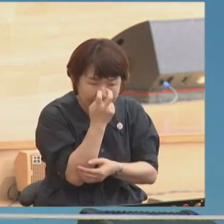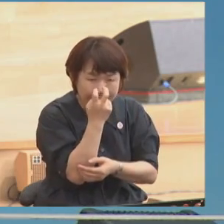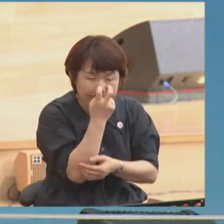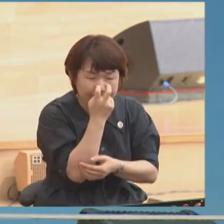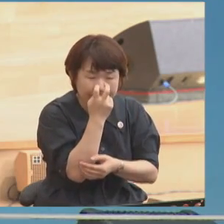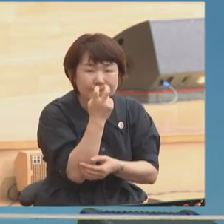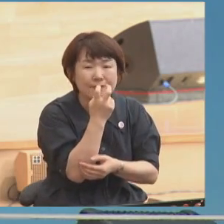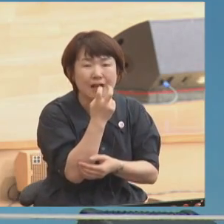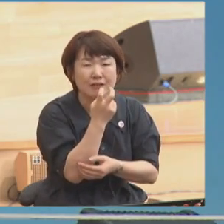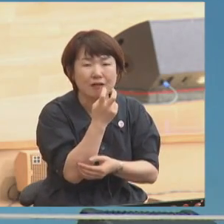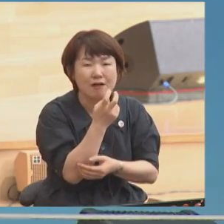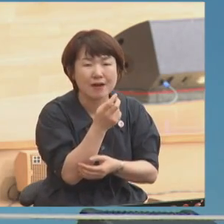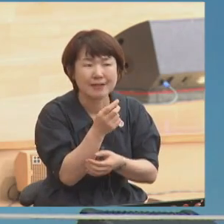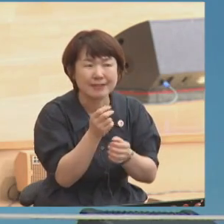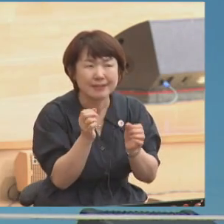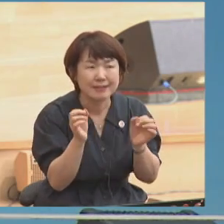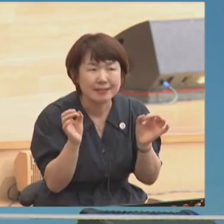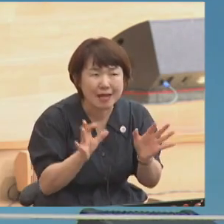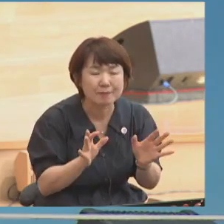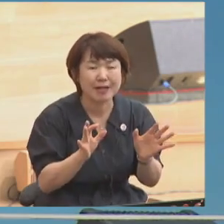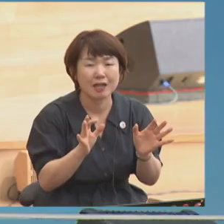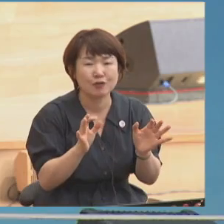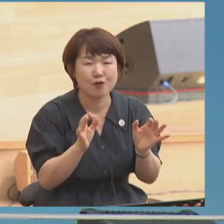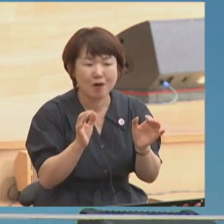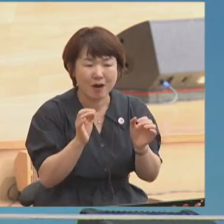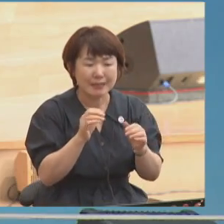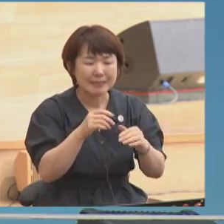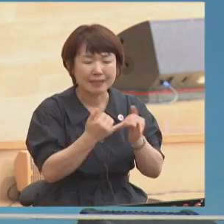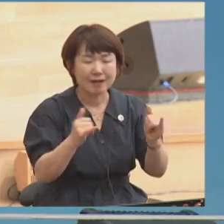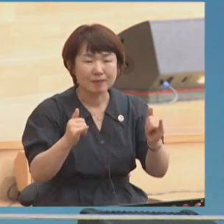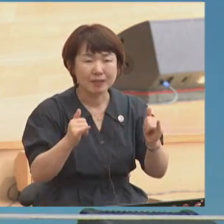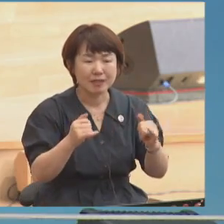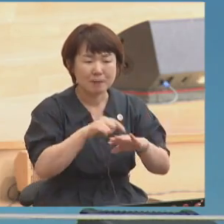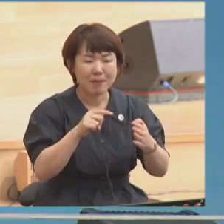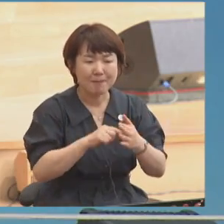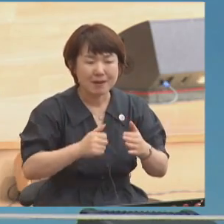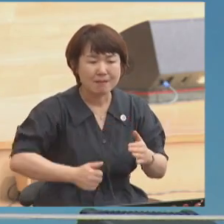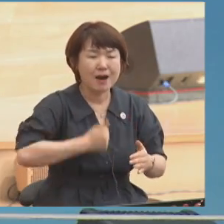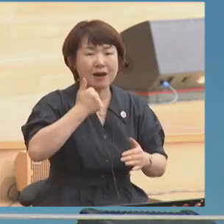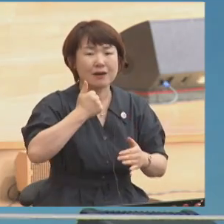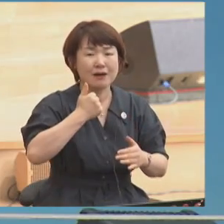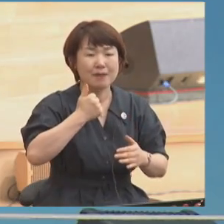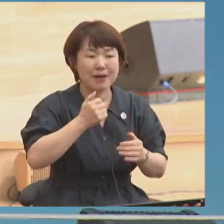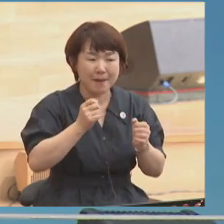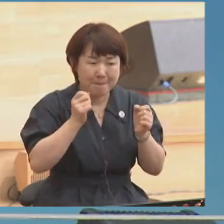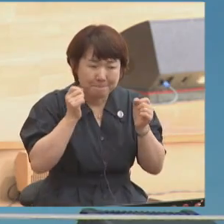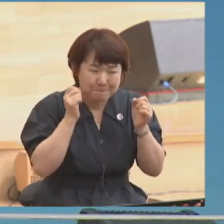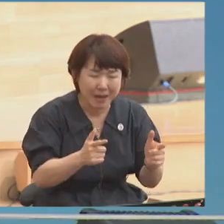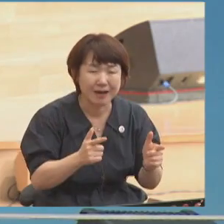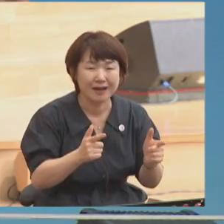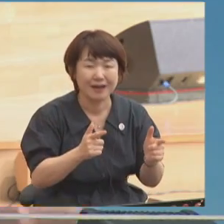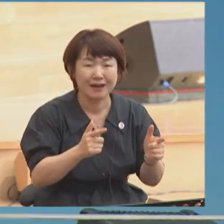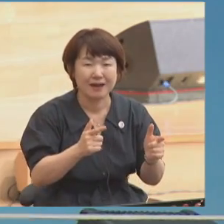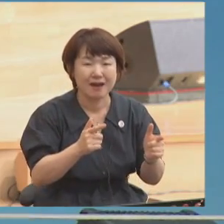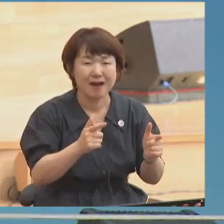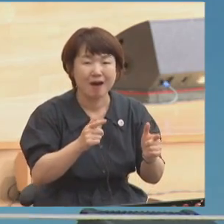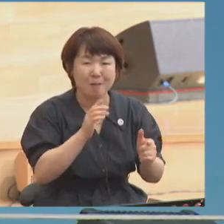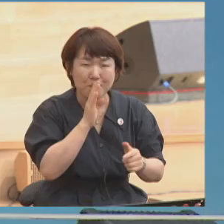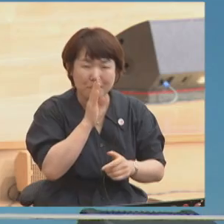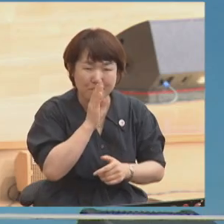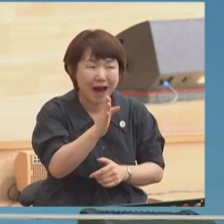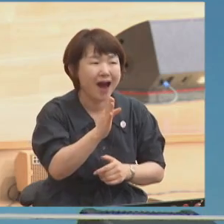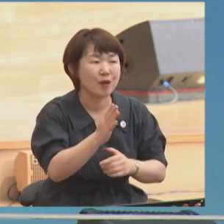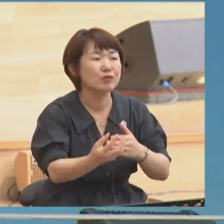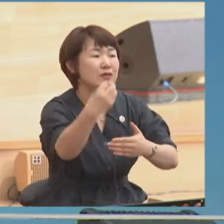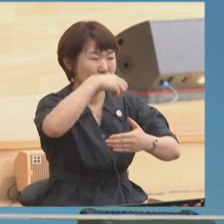딱 잠복 엎드려서 그렇게 딱 있다가 사람이 마음의 분노를 확 터뜨리기만 딱 기다렸다가 그때 어떻게